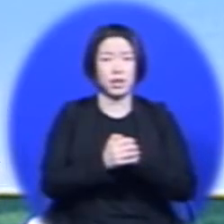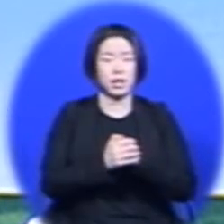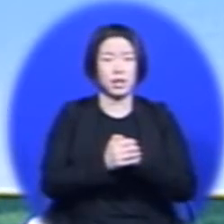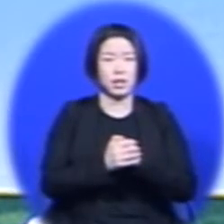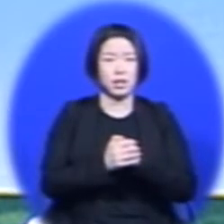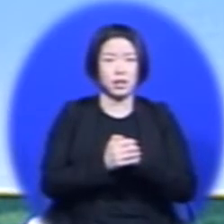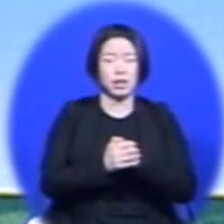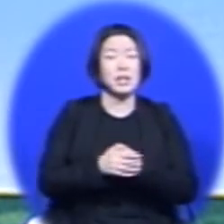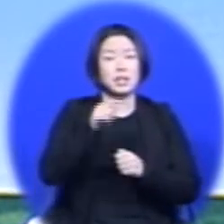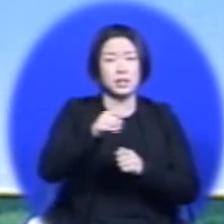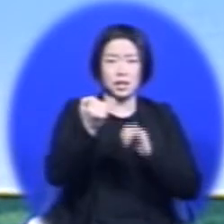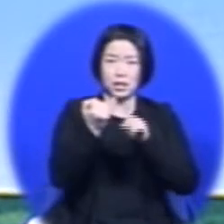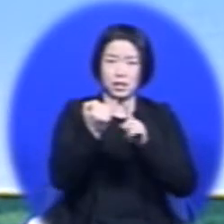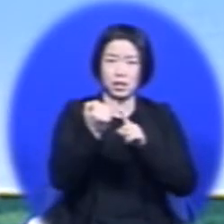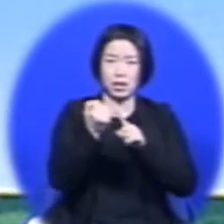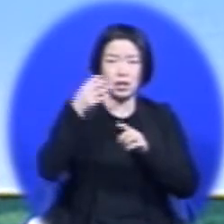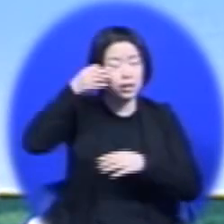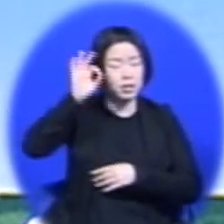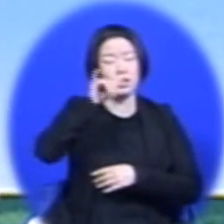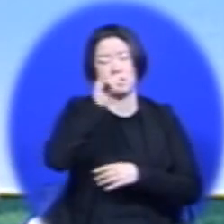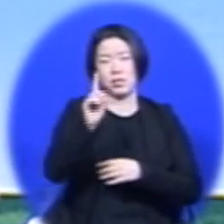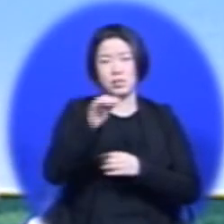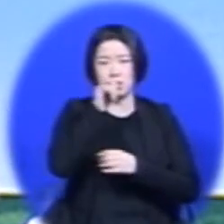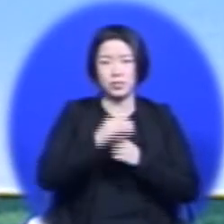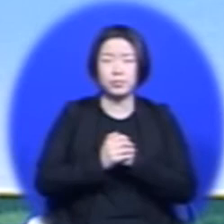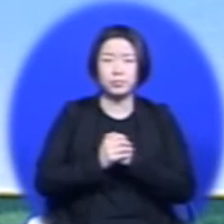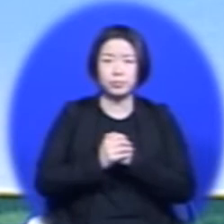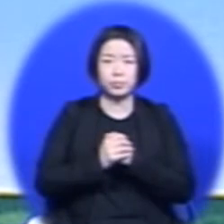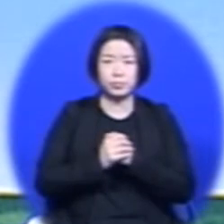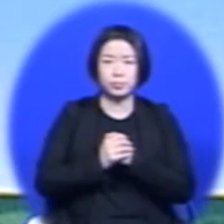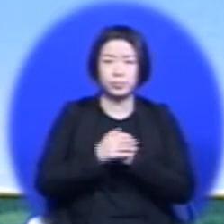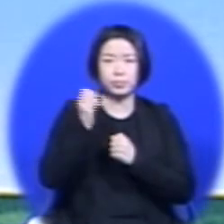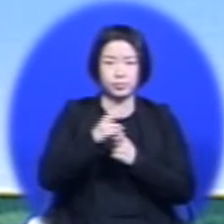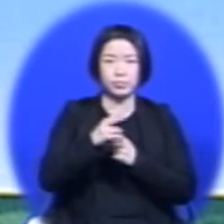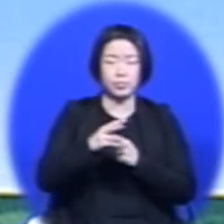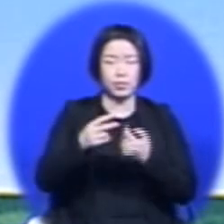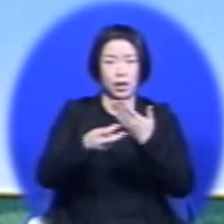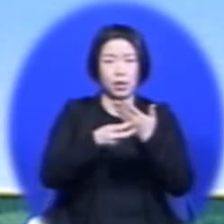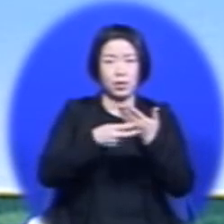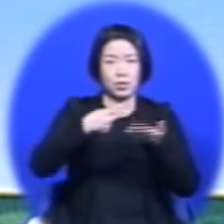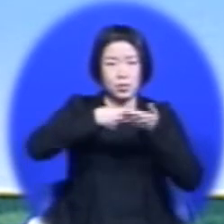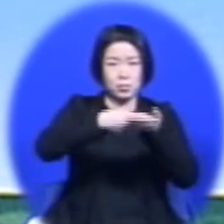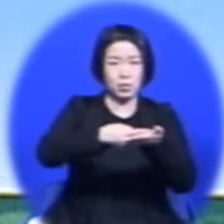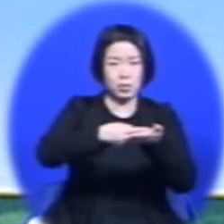그때 이 진 다니엘이 깨달아지는 것이 있었어요. 그리고 그는 병상에서 누운